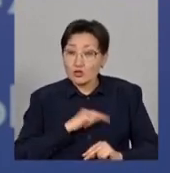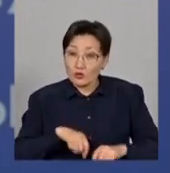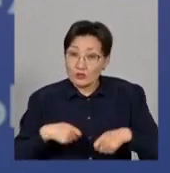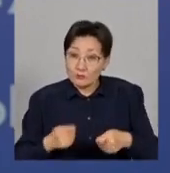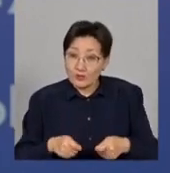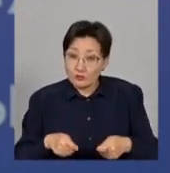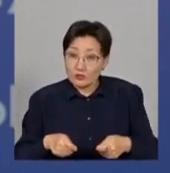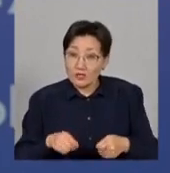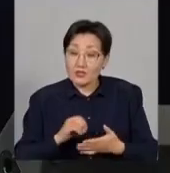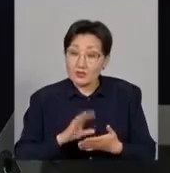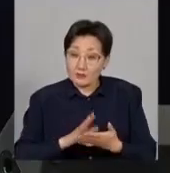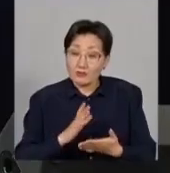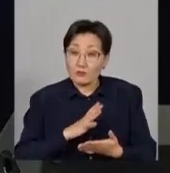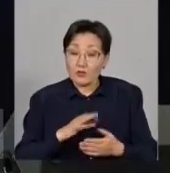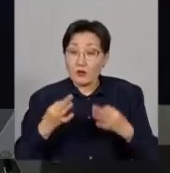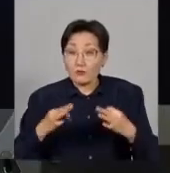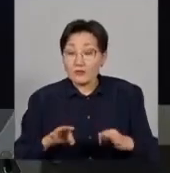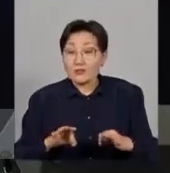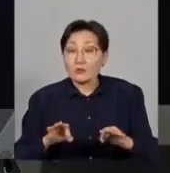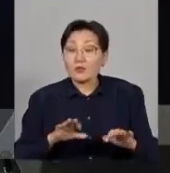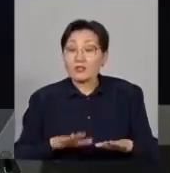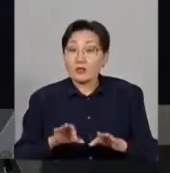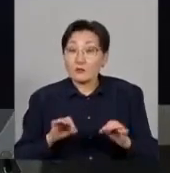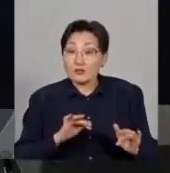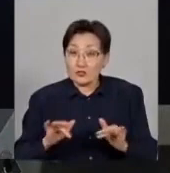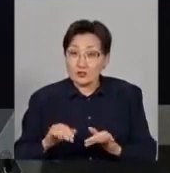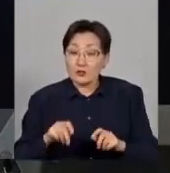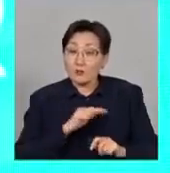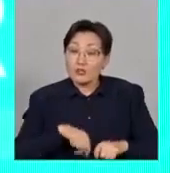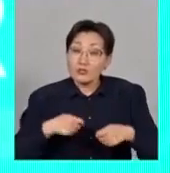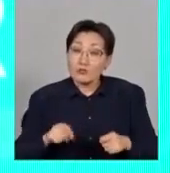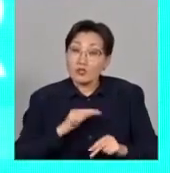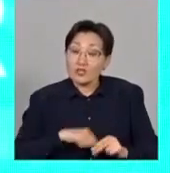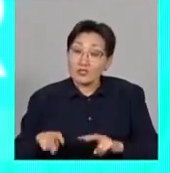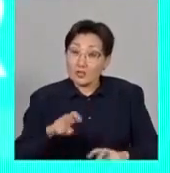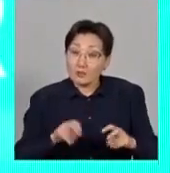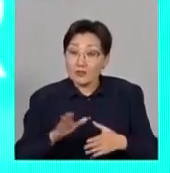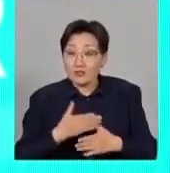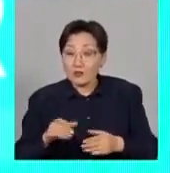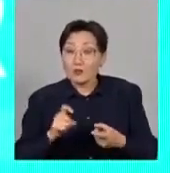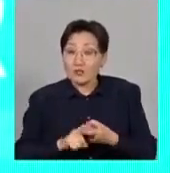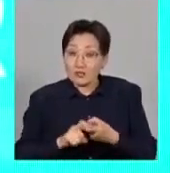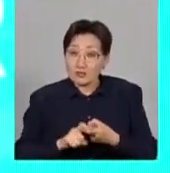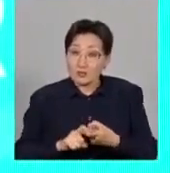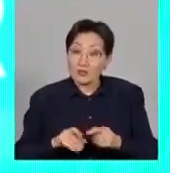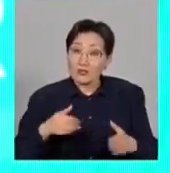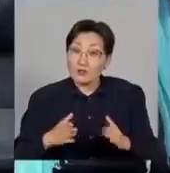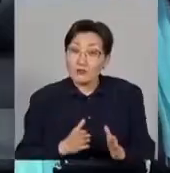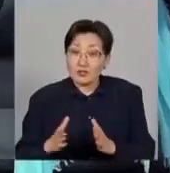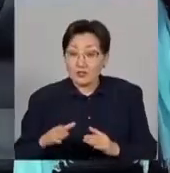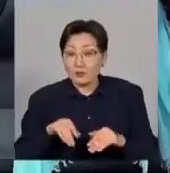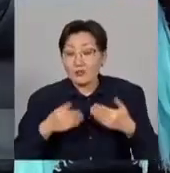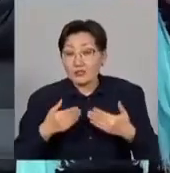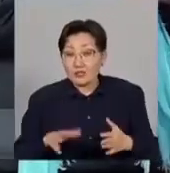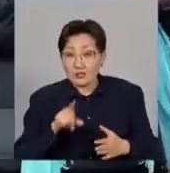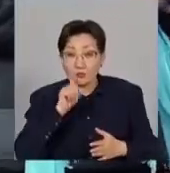берушілер тіркелген болатын. Бос орындар жәрменкесінің мақсаты жұмыс беруші мен жұмыс іздеуші арасындағы байланысты орнату, түлектер мен